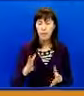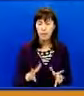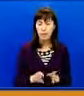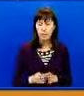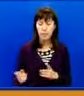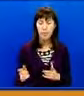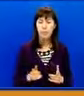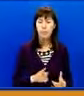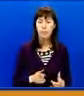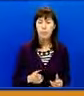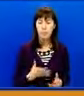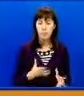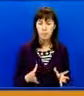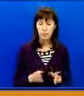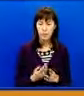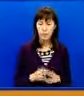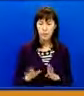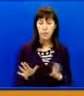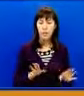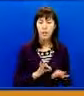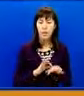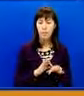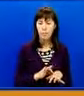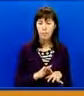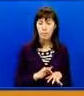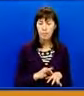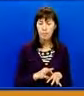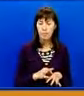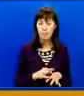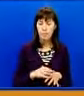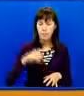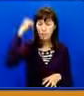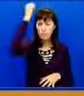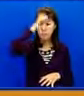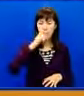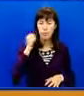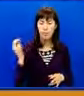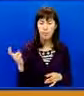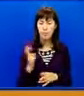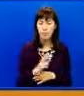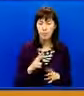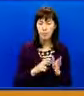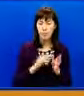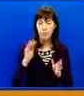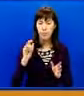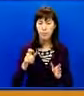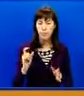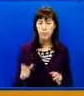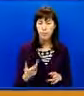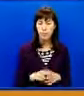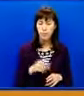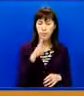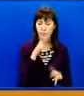с производителями, мы вместе вот такую ярмарку проводим раз в год. В прошлом году посетили около 8 тысяч человек, в этом